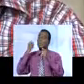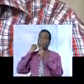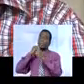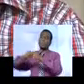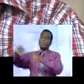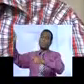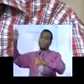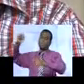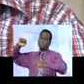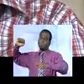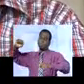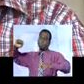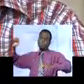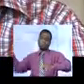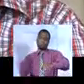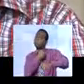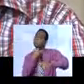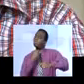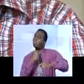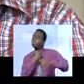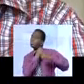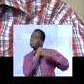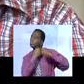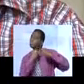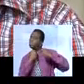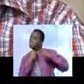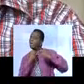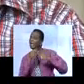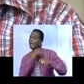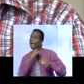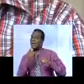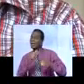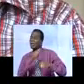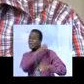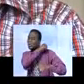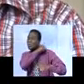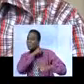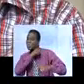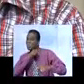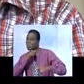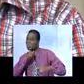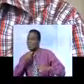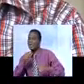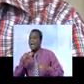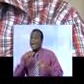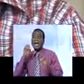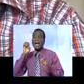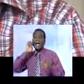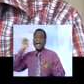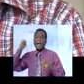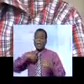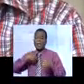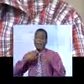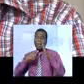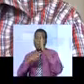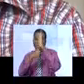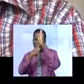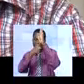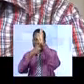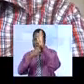même elle a été opérée, même elle a même montré que ce sont les crosses des gardes qu'elle a reçues, des jets